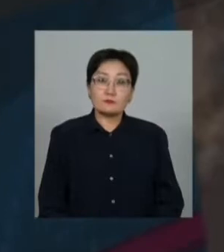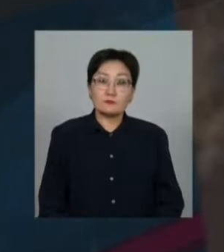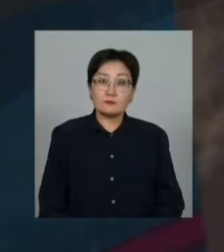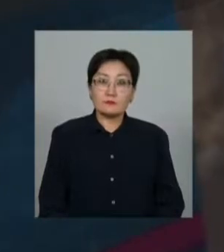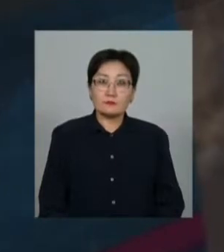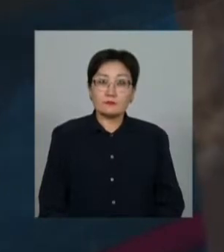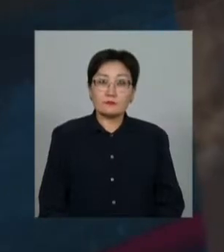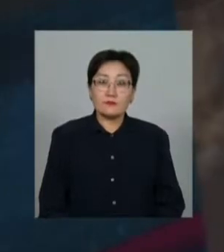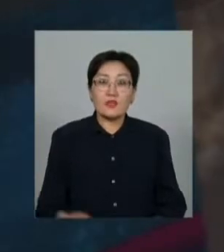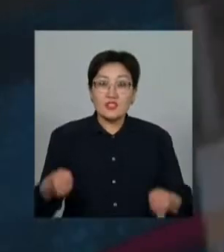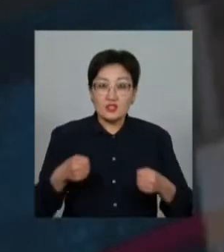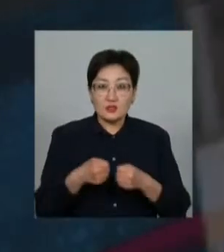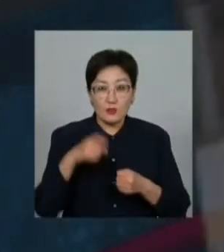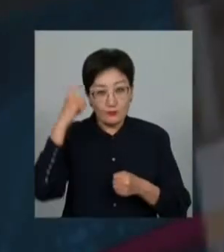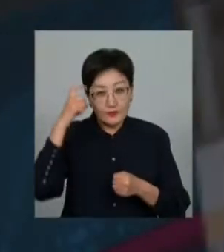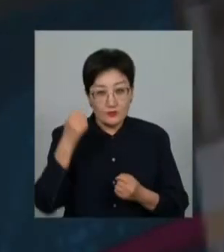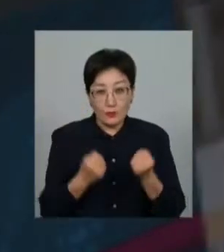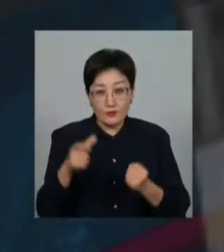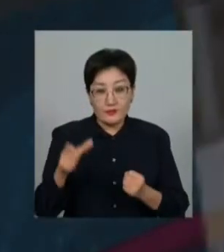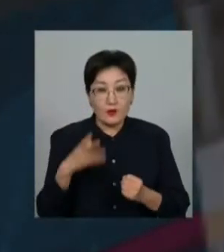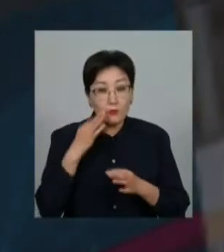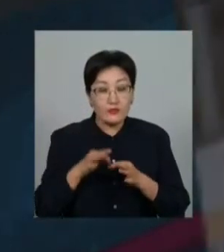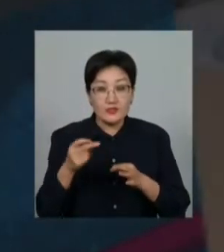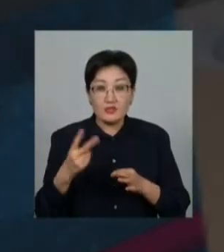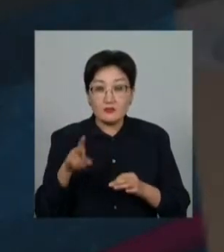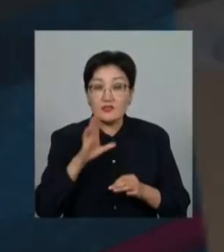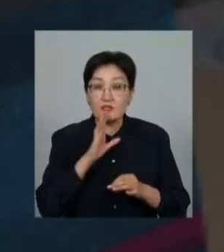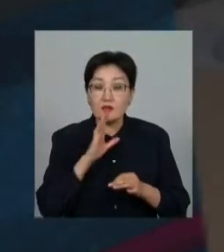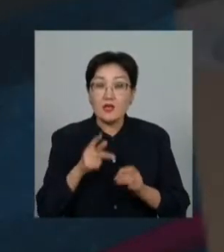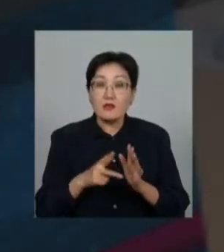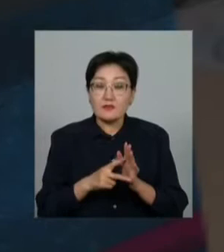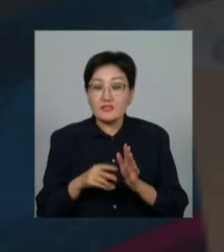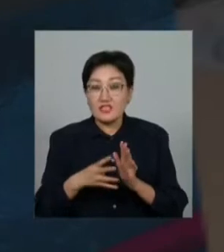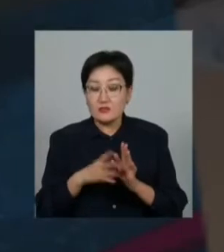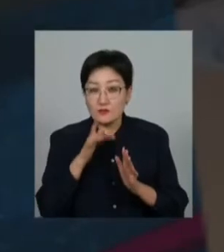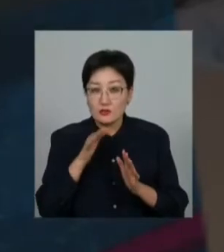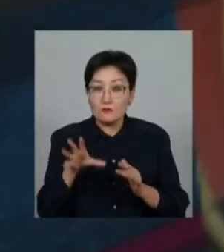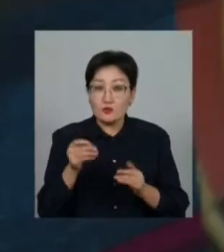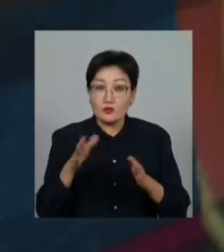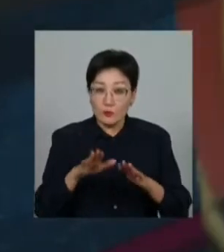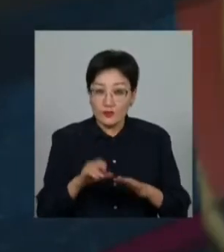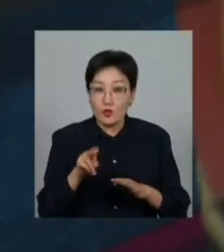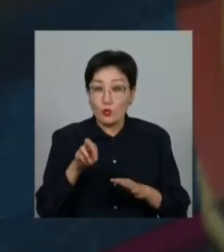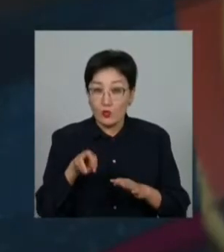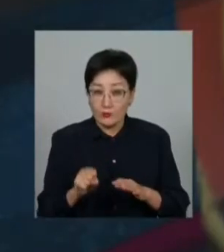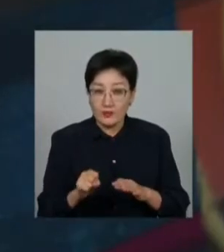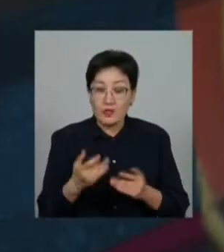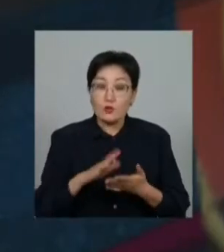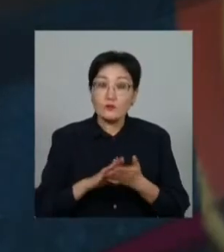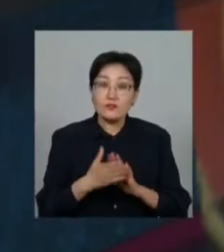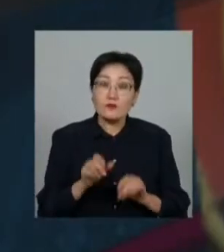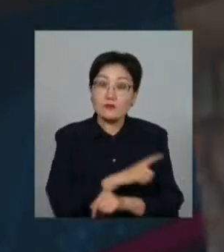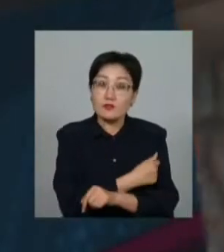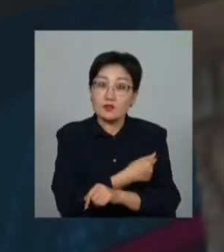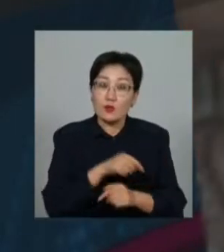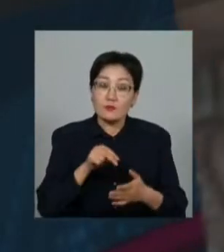взбитые пьяным или хочу в алматинской области две школьницы и 8 и 9 лет все еще пребывает в коме их состояние врачи